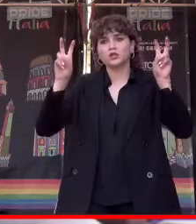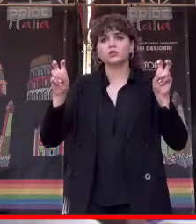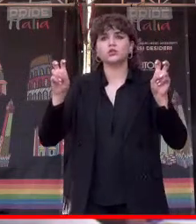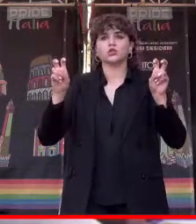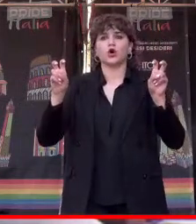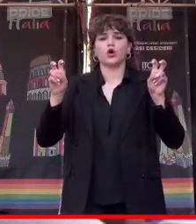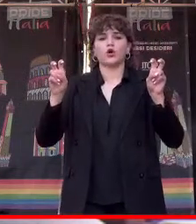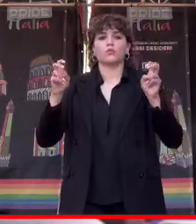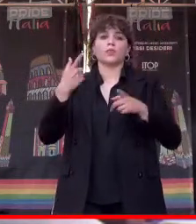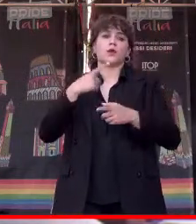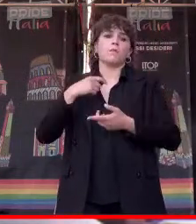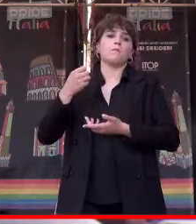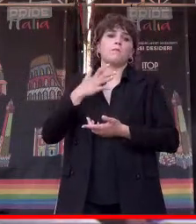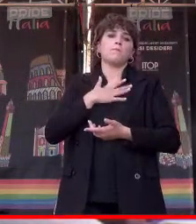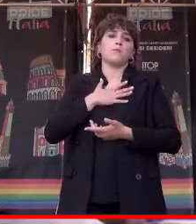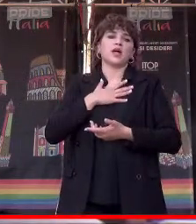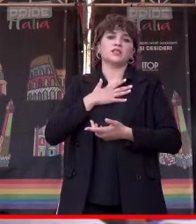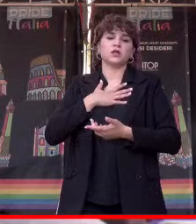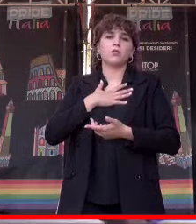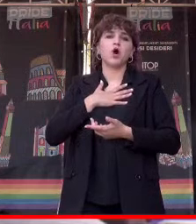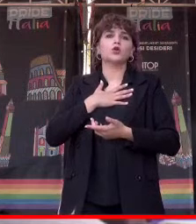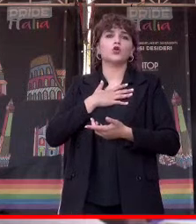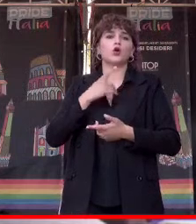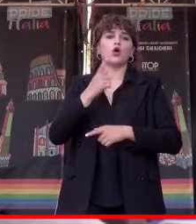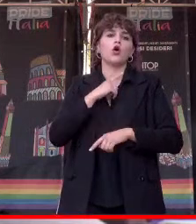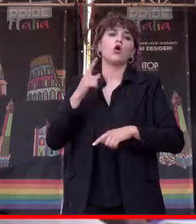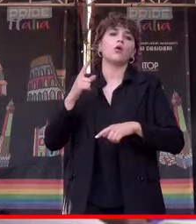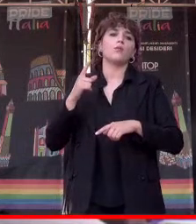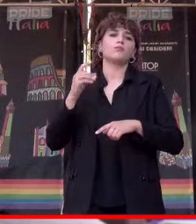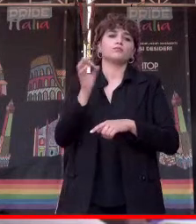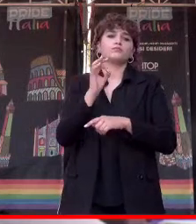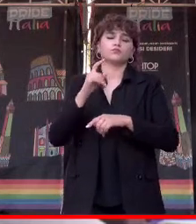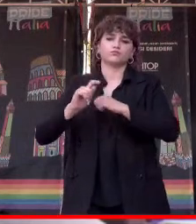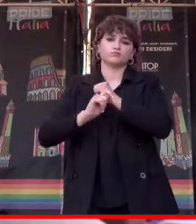legati al patrimonio, piuttosto che la disciplina del traffico, quindi tutti